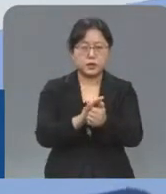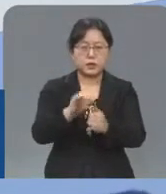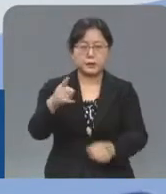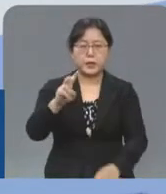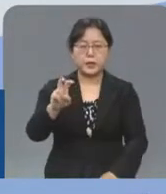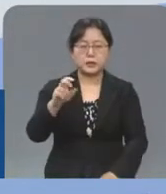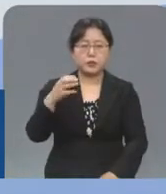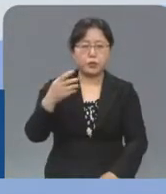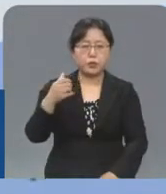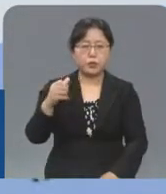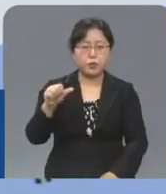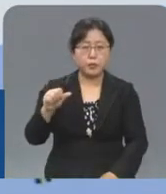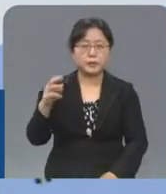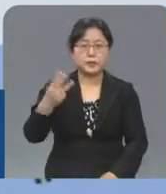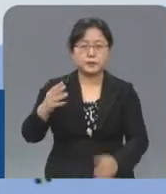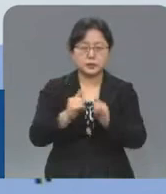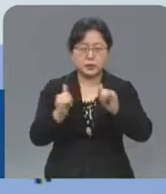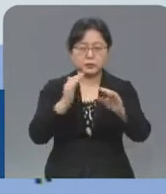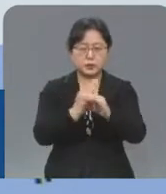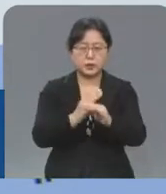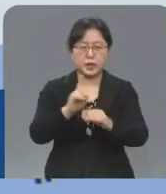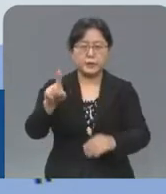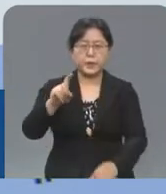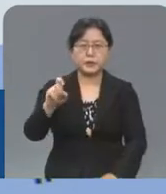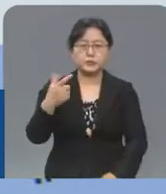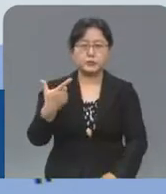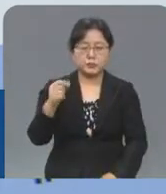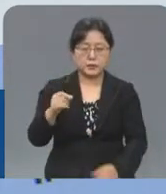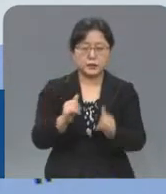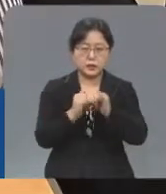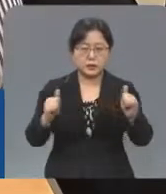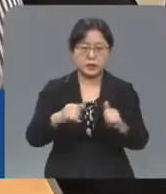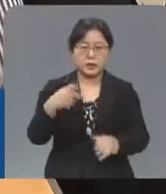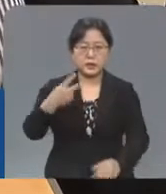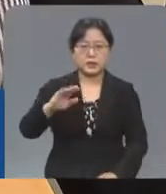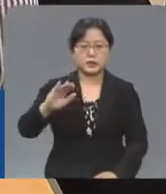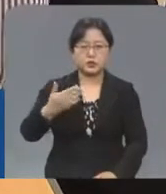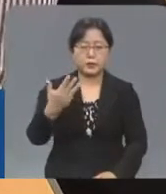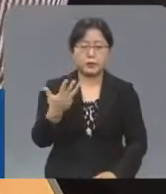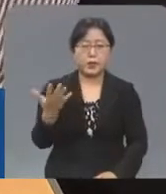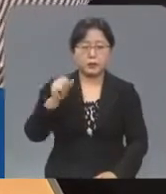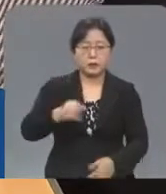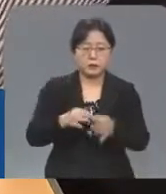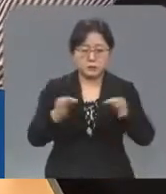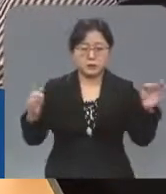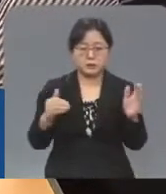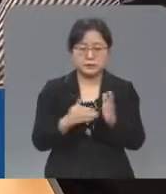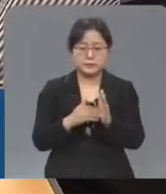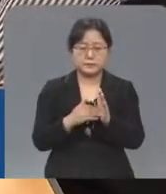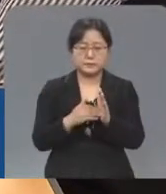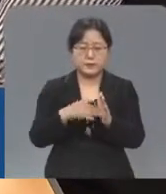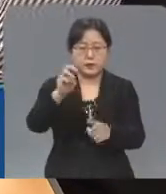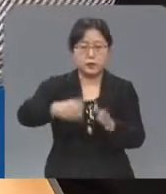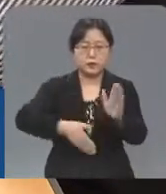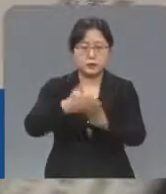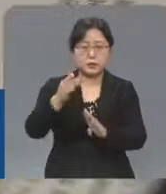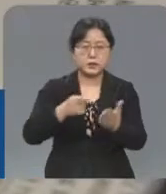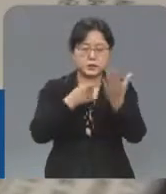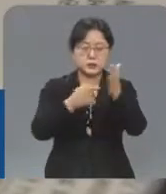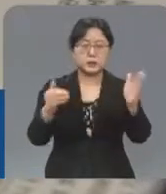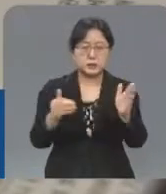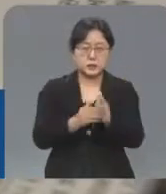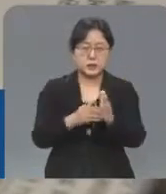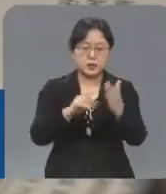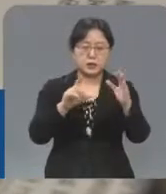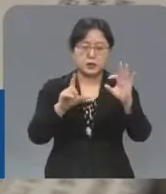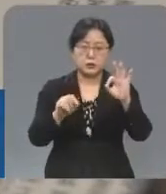25만 3천 명 가운데 현재까지 116만 여 명에게 2900 8억 원을 지급했다 고 밝혔습니다 광주시는 신청 마감일인